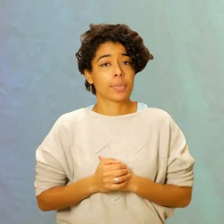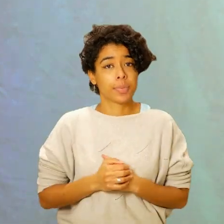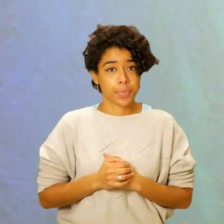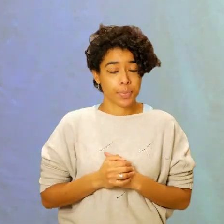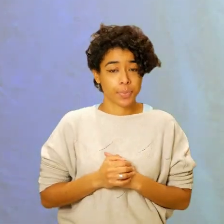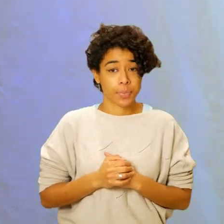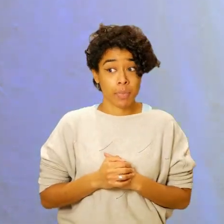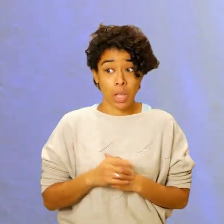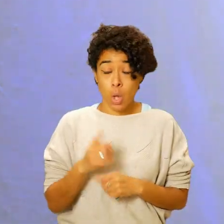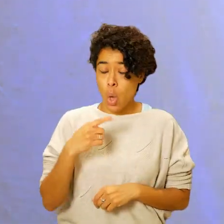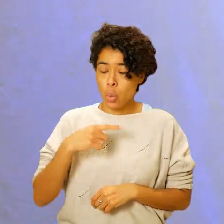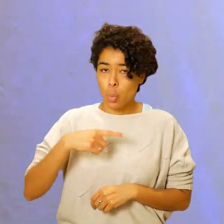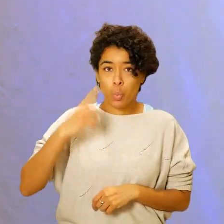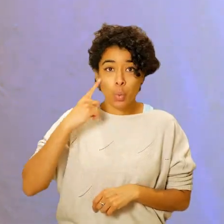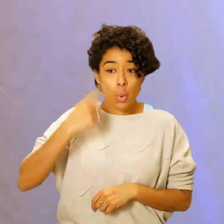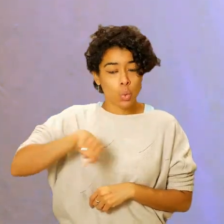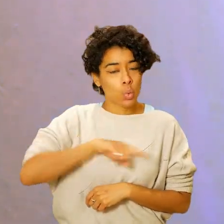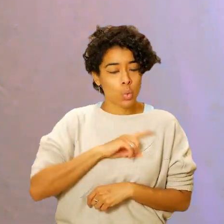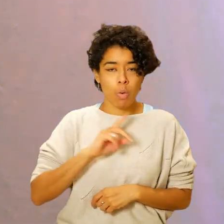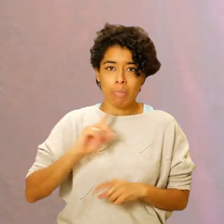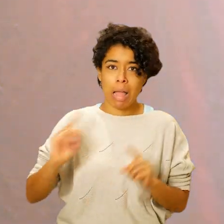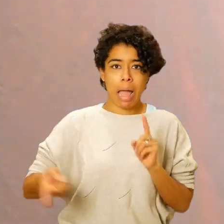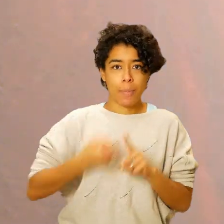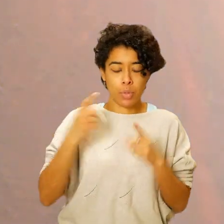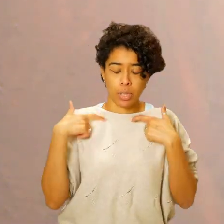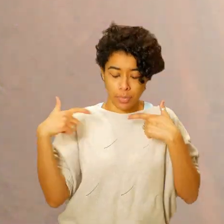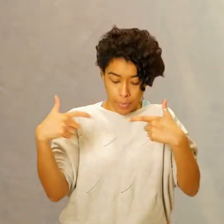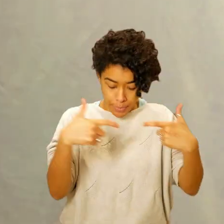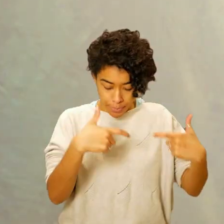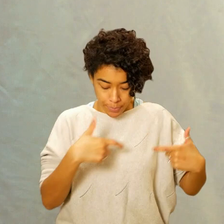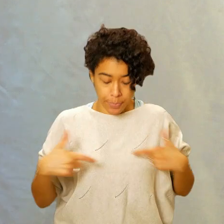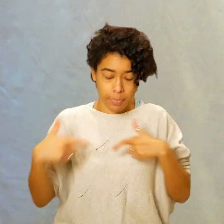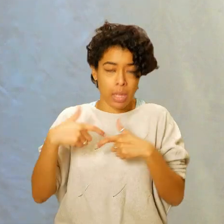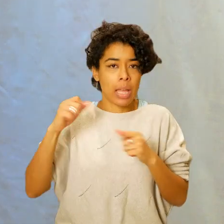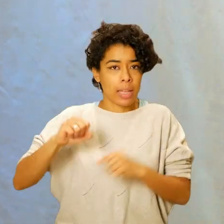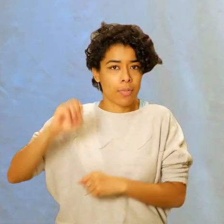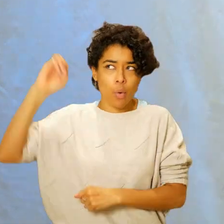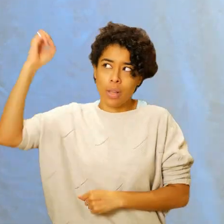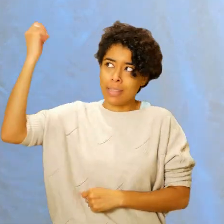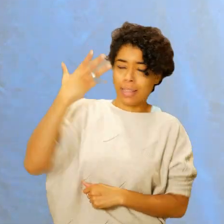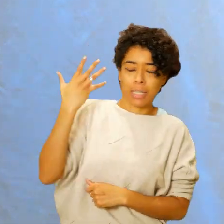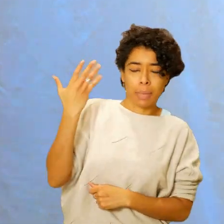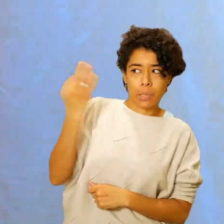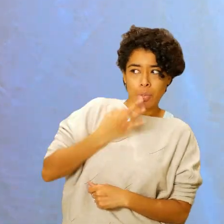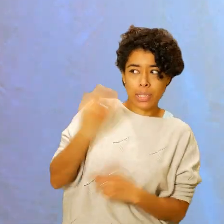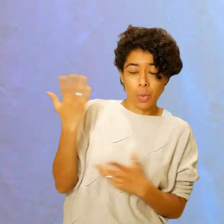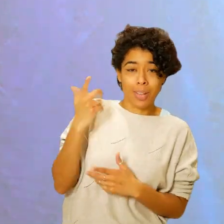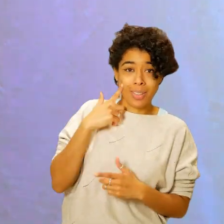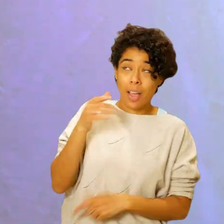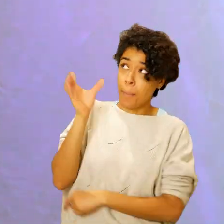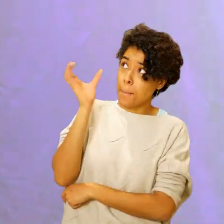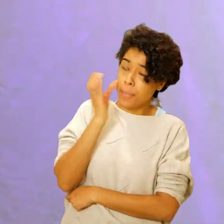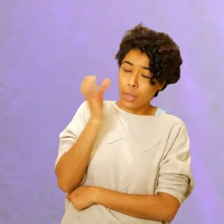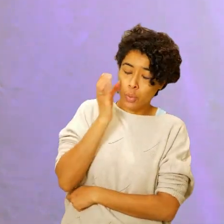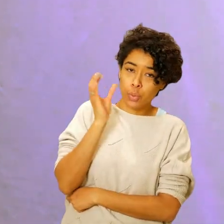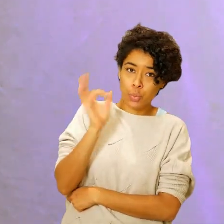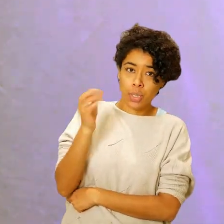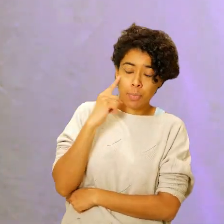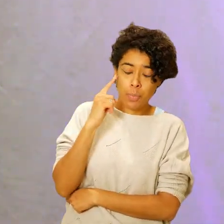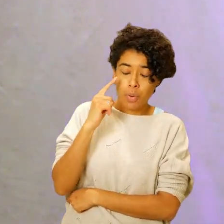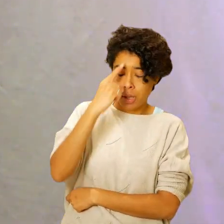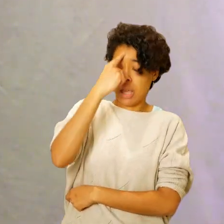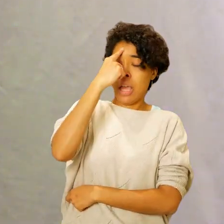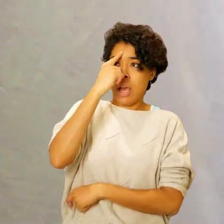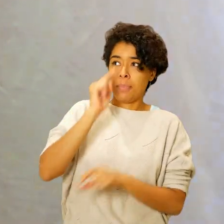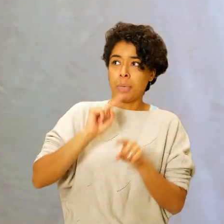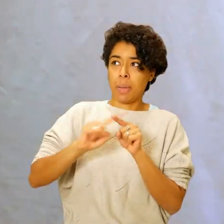de tout intérêt dans nos vies de prêter attention à ce que le Saint-Esprit veut souligner jour après jour pour nous faire réactiver